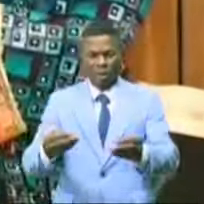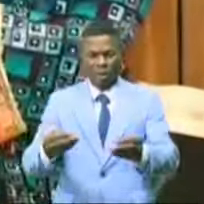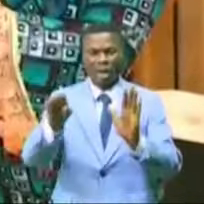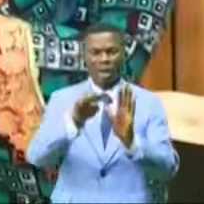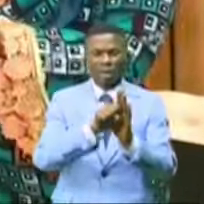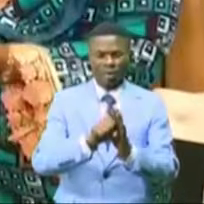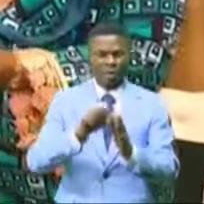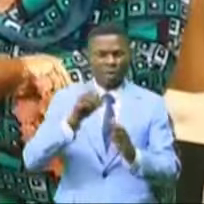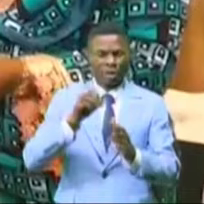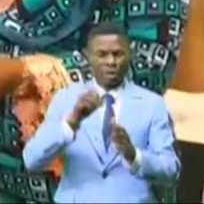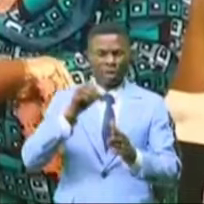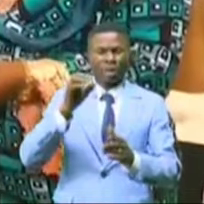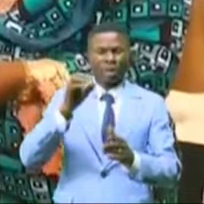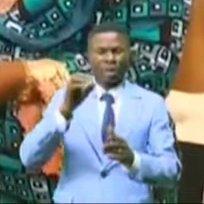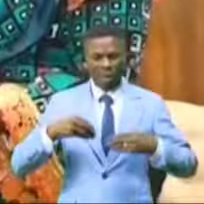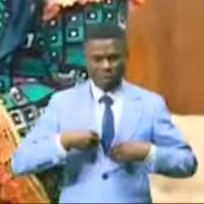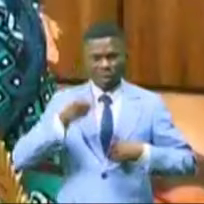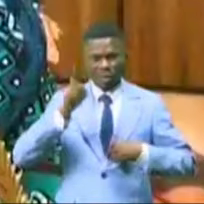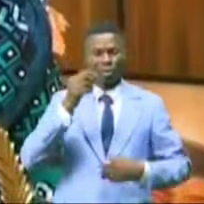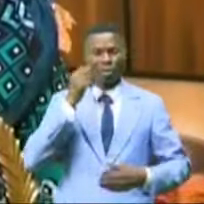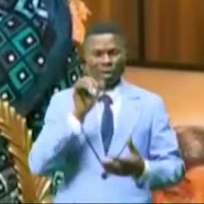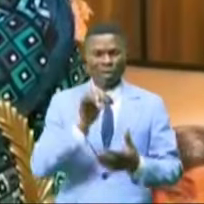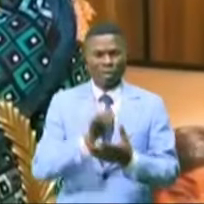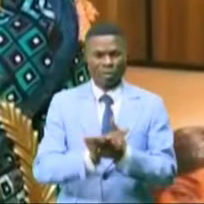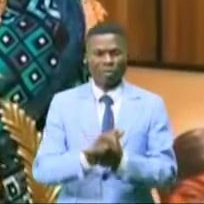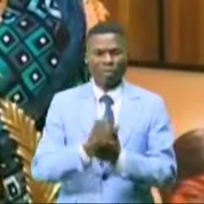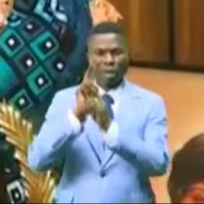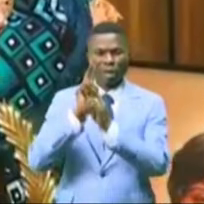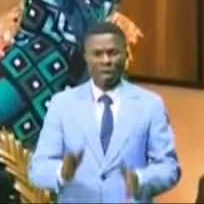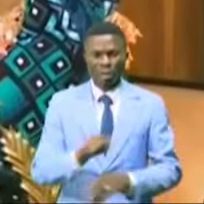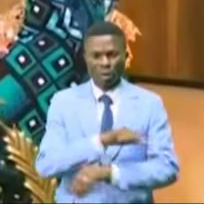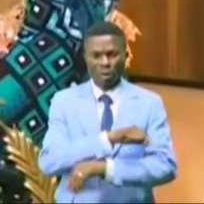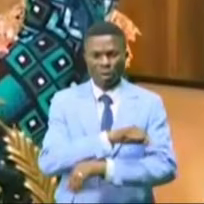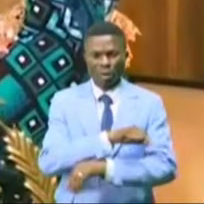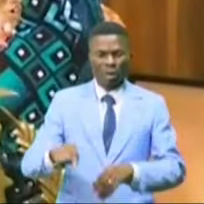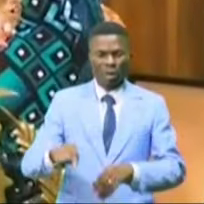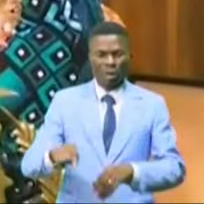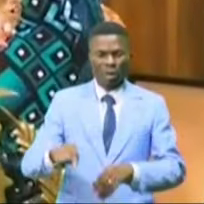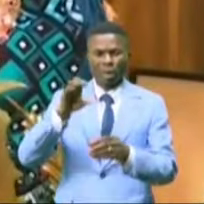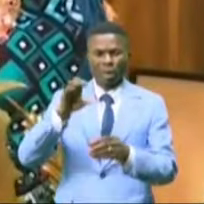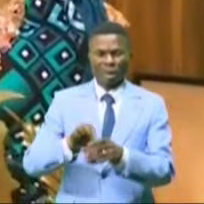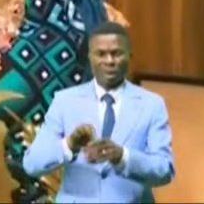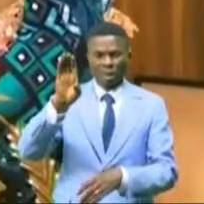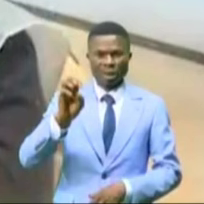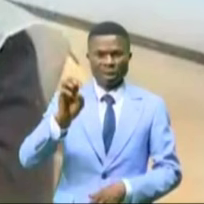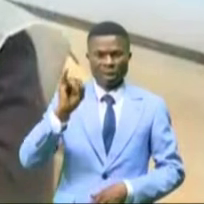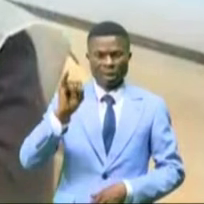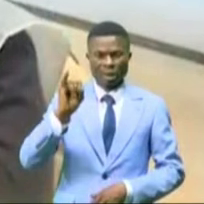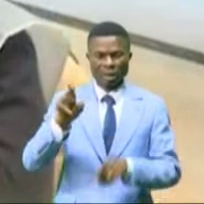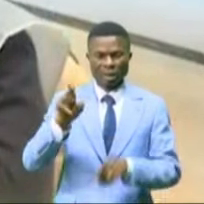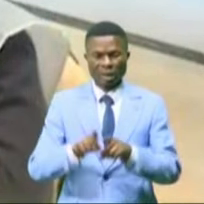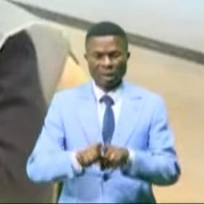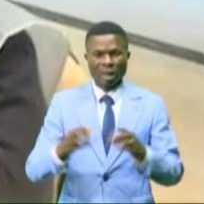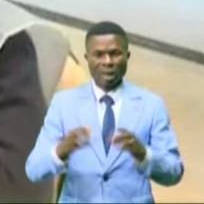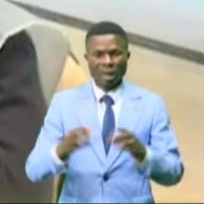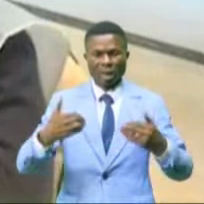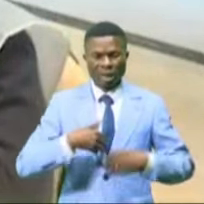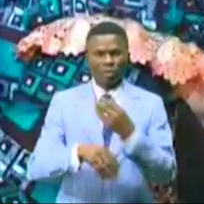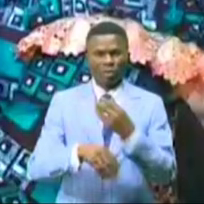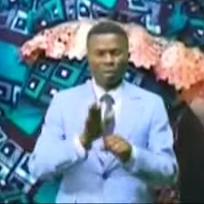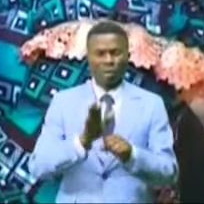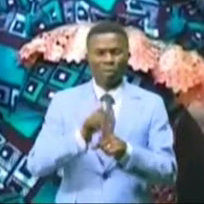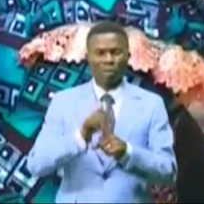l'émergence de naissance en tant que première femme rapporteur de cette institution d'appui à Mokra. Aisément pour avoir accompli